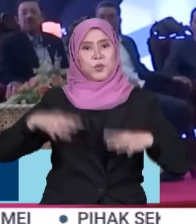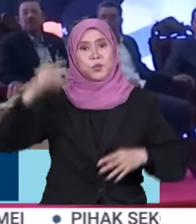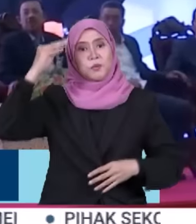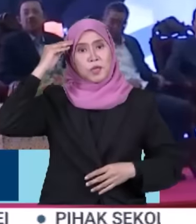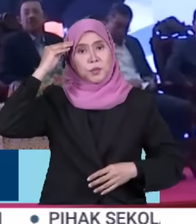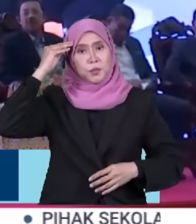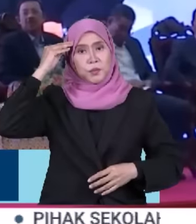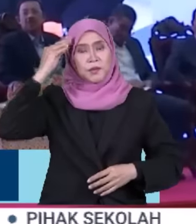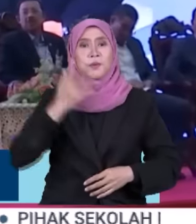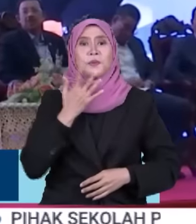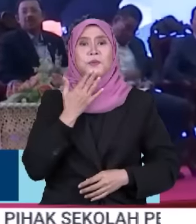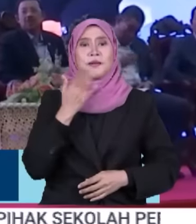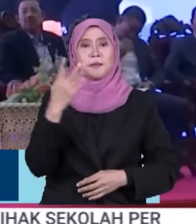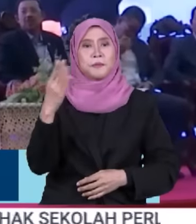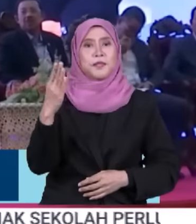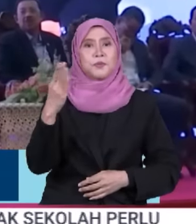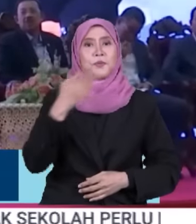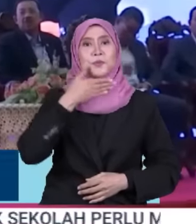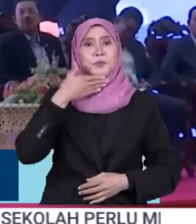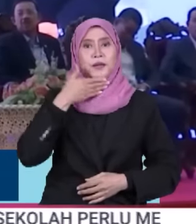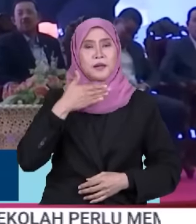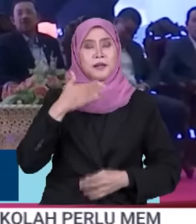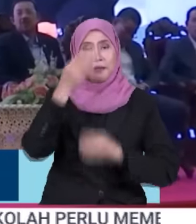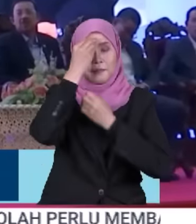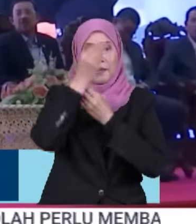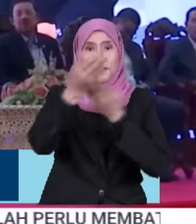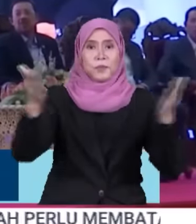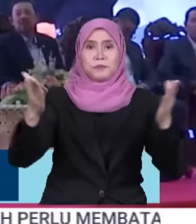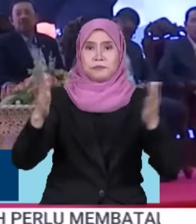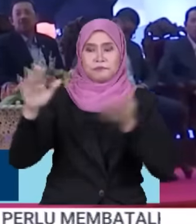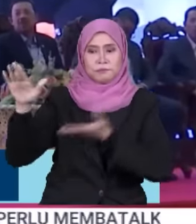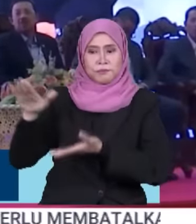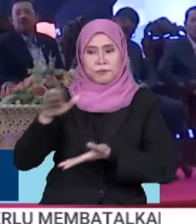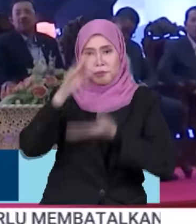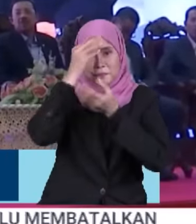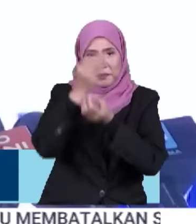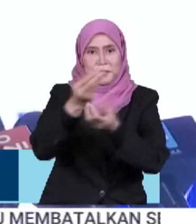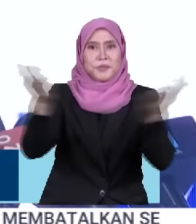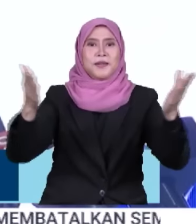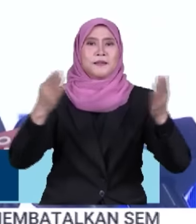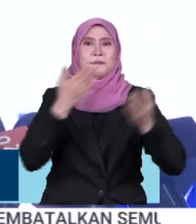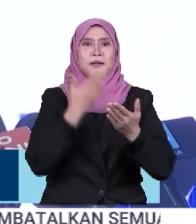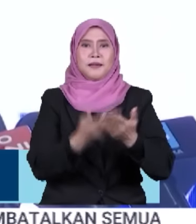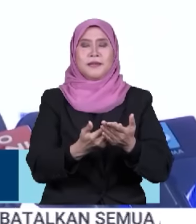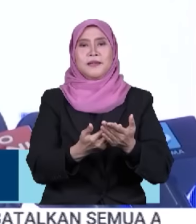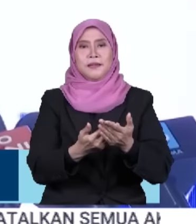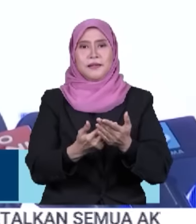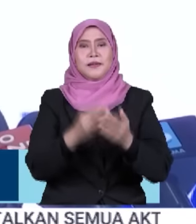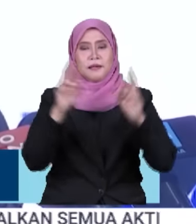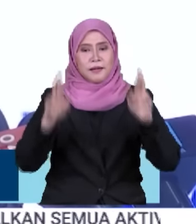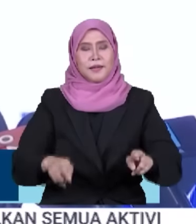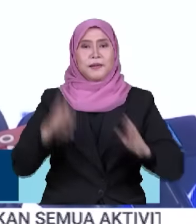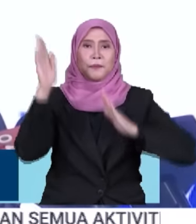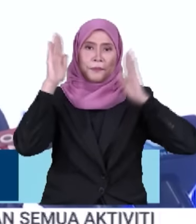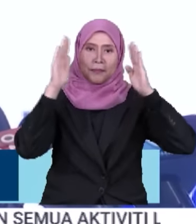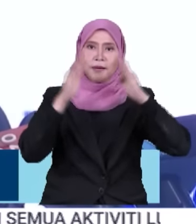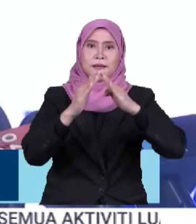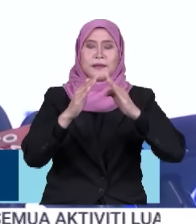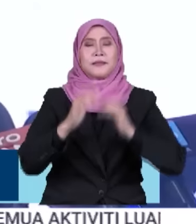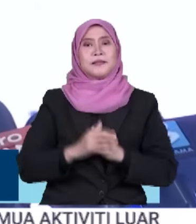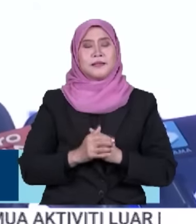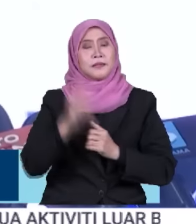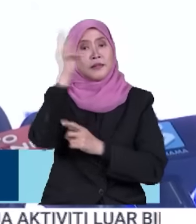Melayu berwarna biru muda memaklumkan berita baik kepada kerajaan negeri Pahang dan juga rakyat di negeri ini.